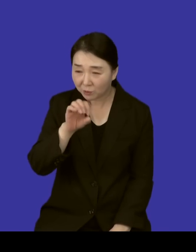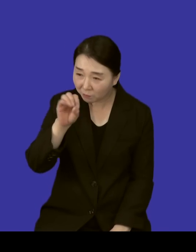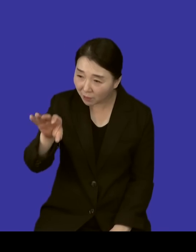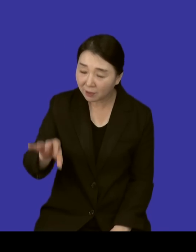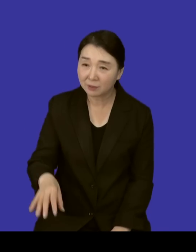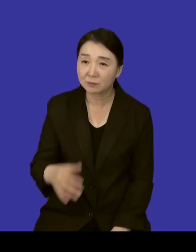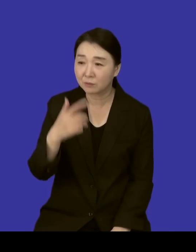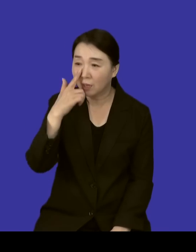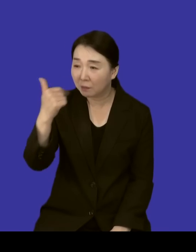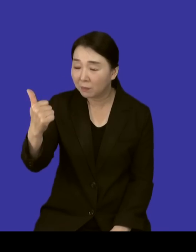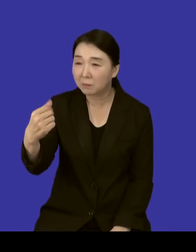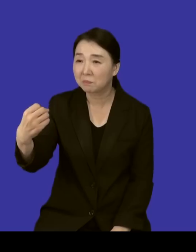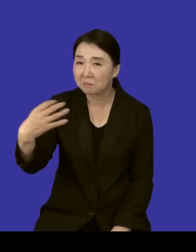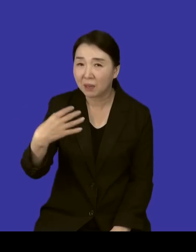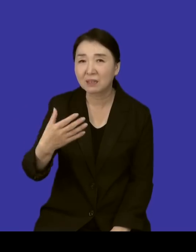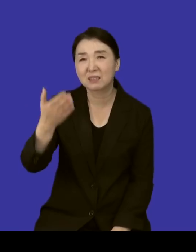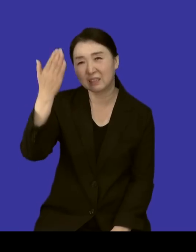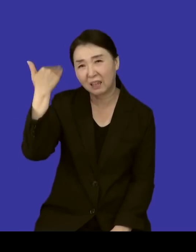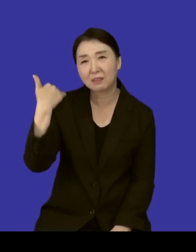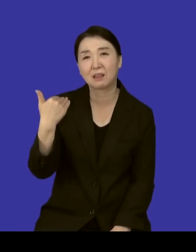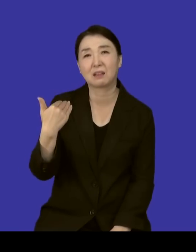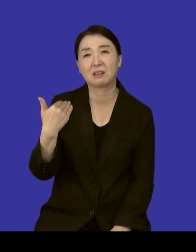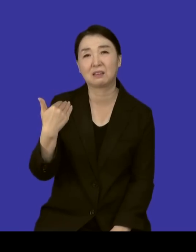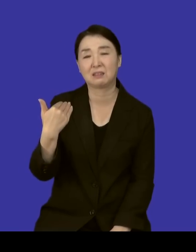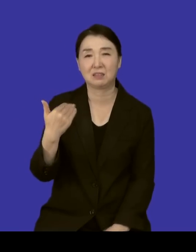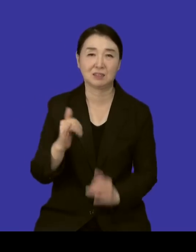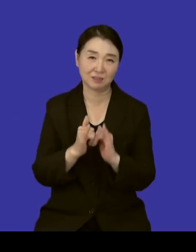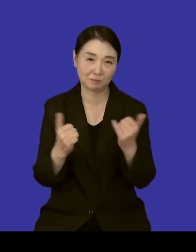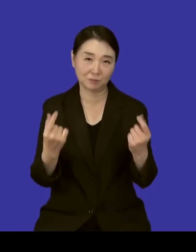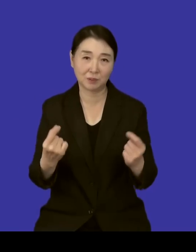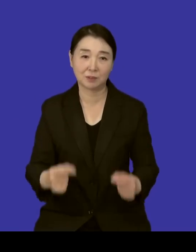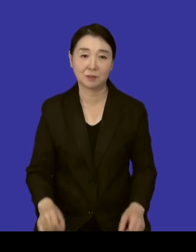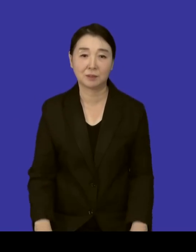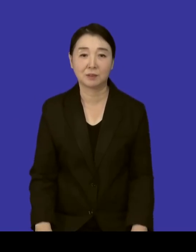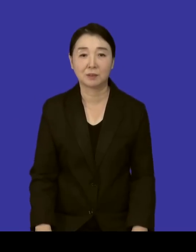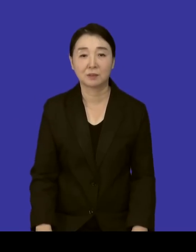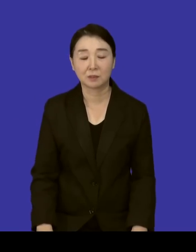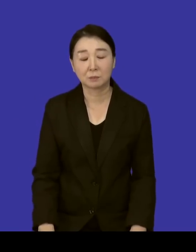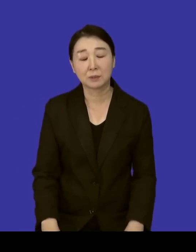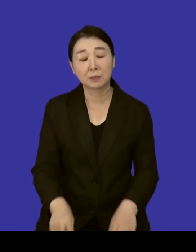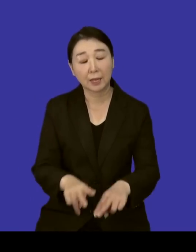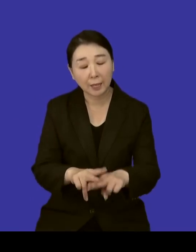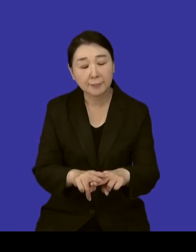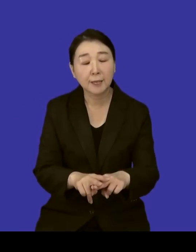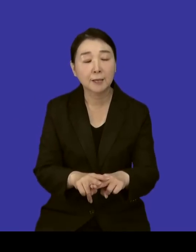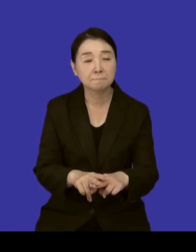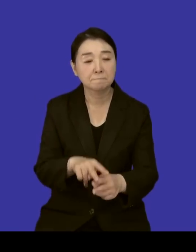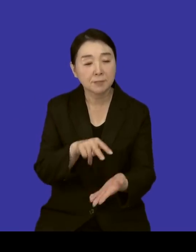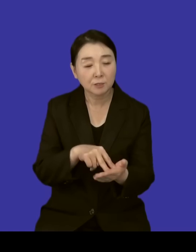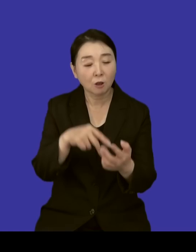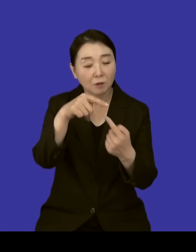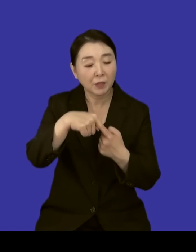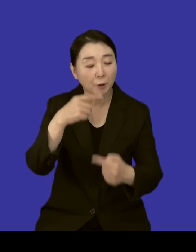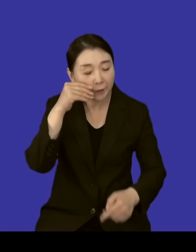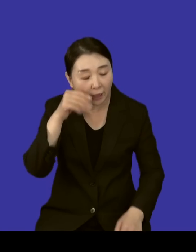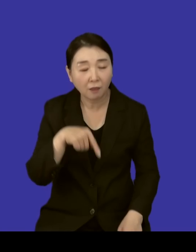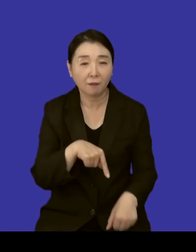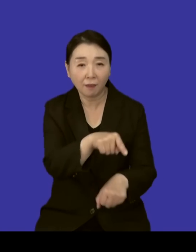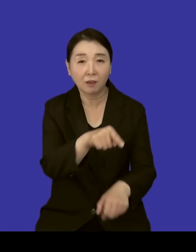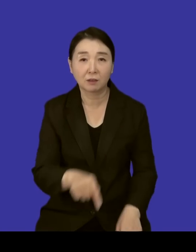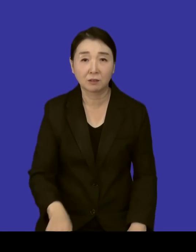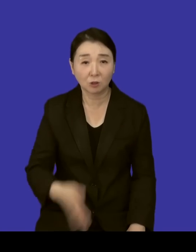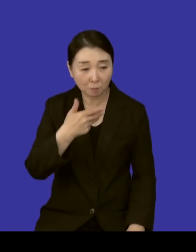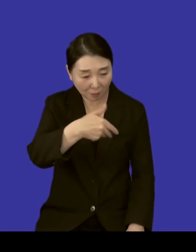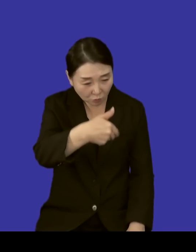하면 네. 우리 아버지도 또 옛날 그렇지. 옛날 어른이잖아요. 분들은 또 뭐. 그래가지고 안지레 많고 설에면 서고 말이야. 어? 맞아. 밥만